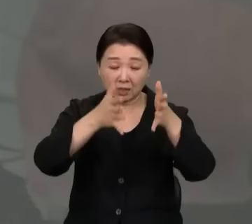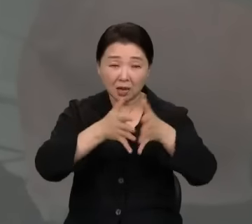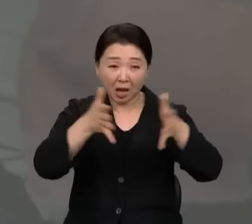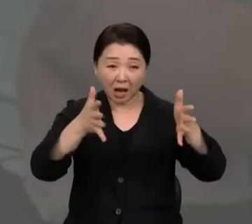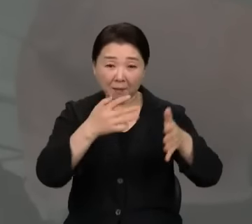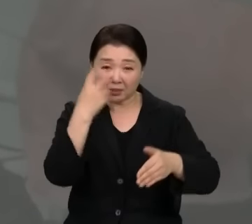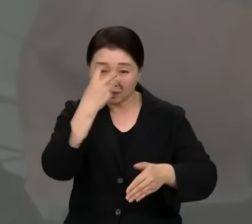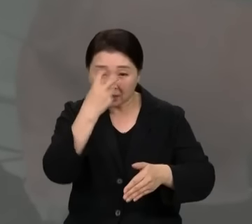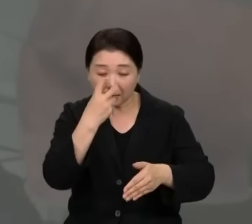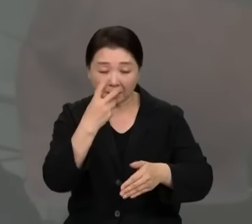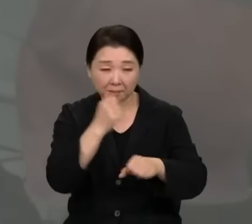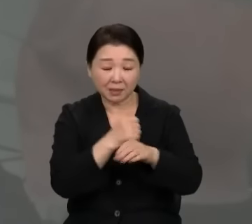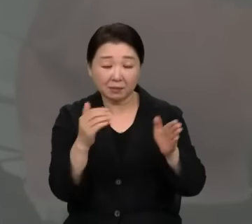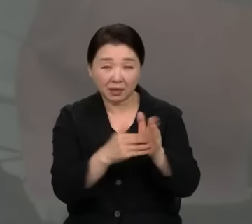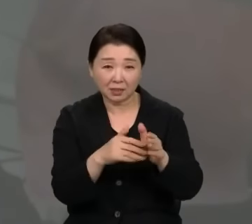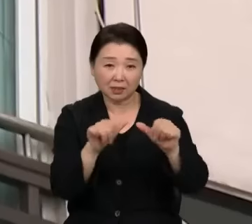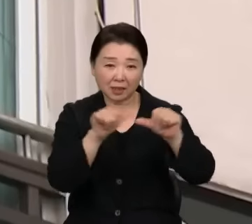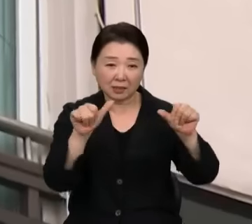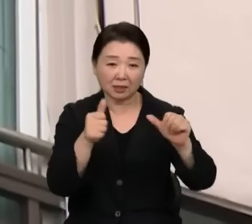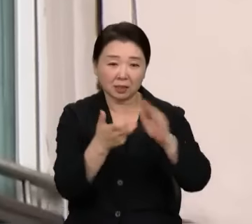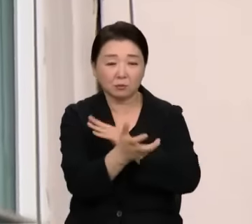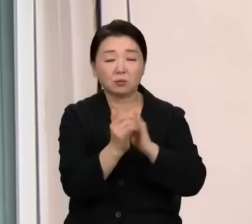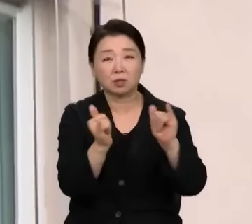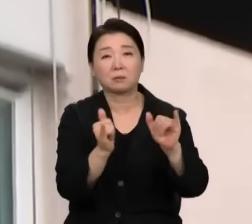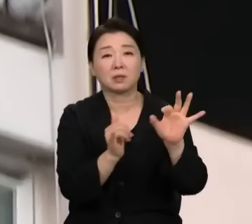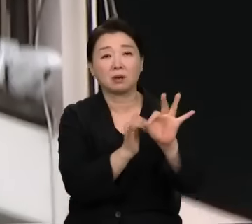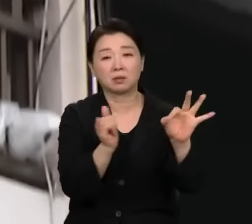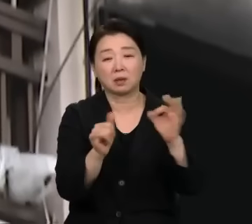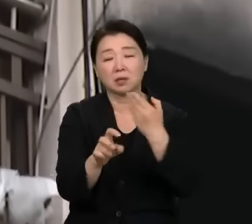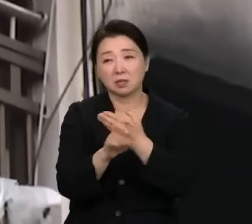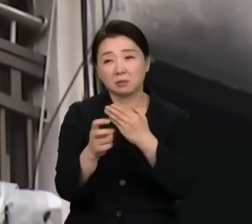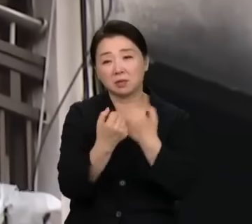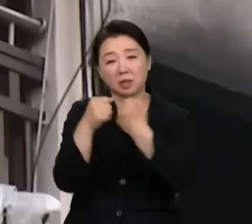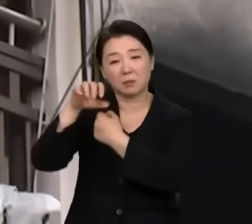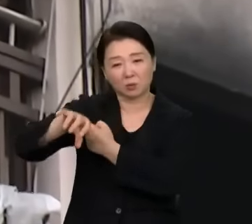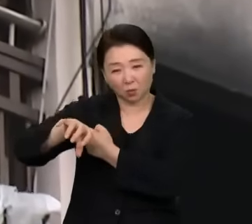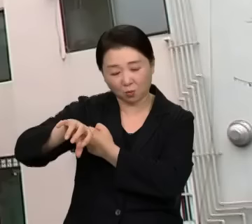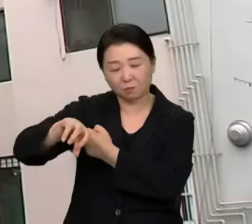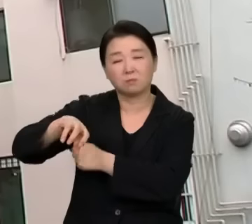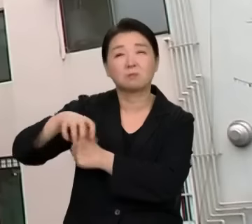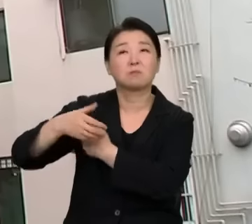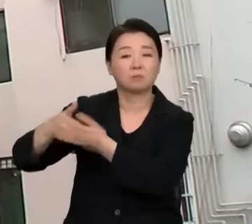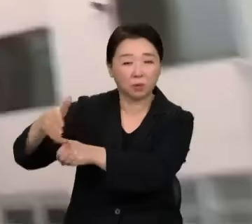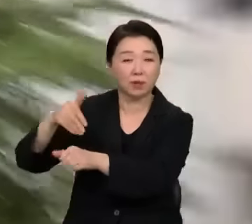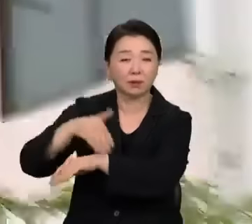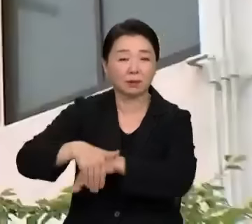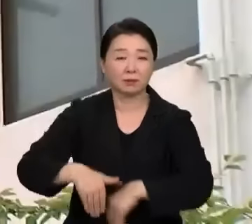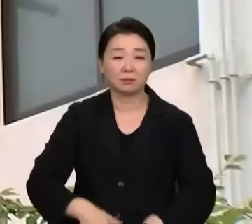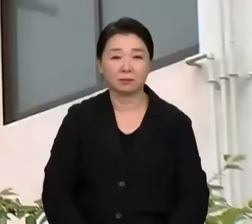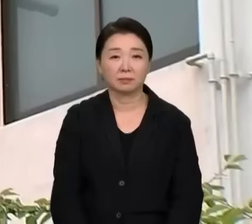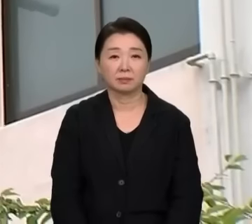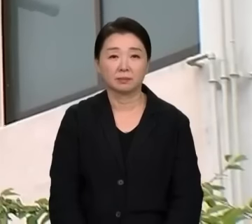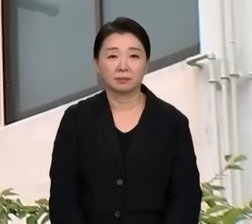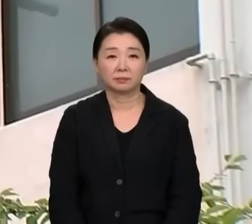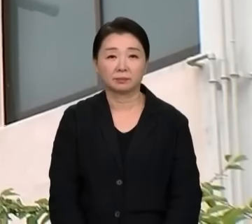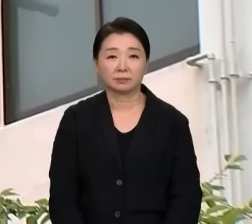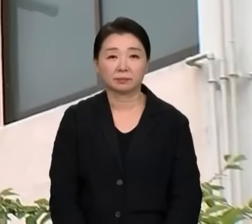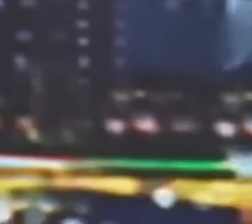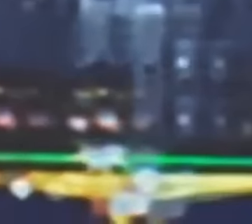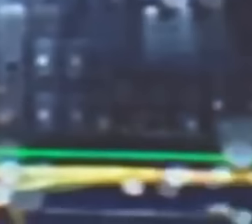끝날 때까지 5세대 입주민 10명을 임시 대피소에 머물도록 할 계획입니다. JTBC 배승주입니다.